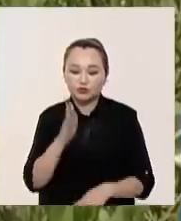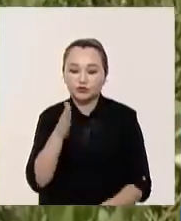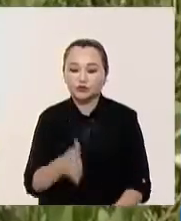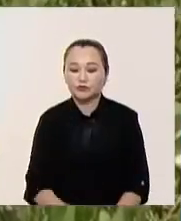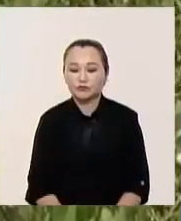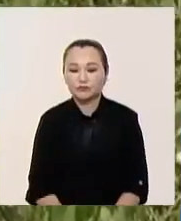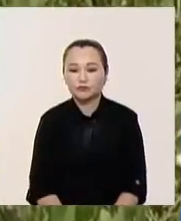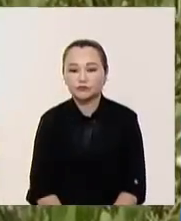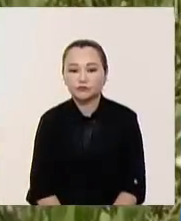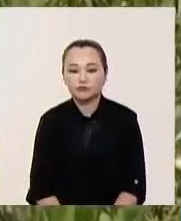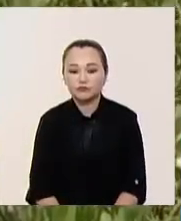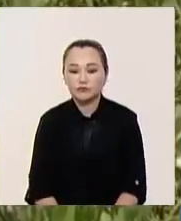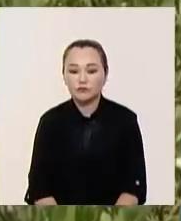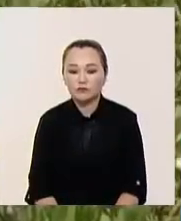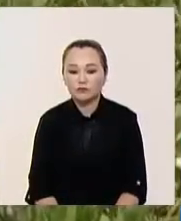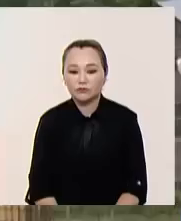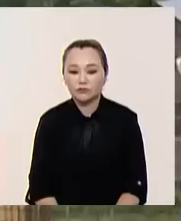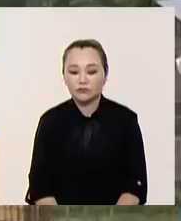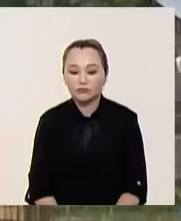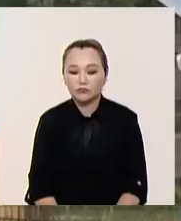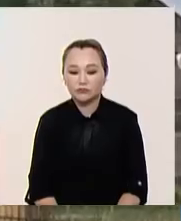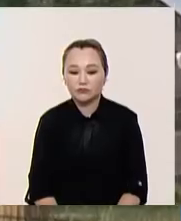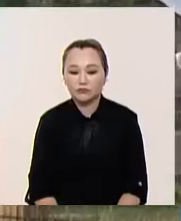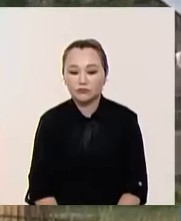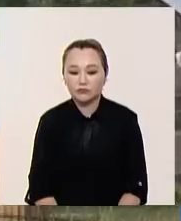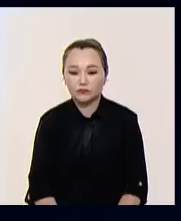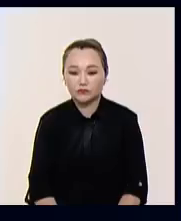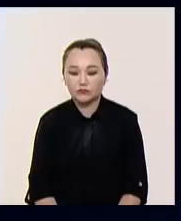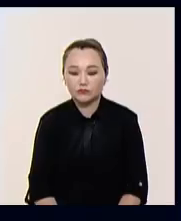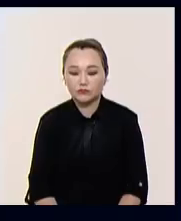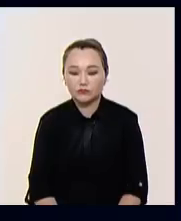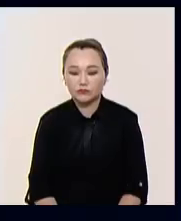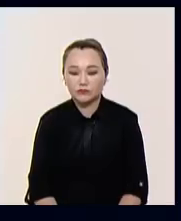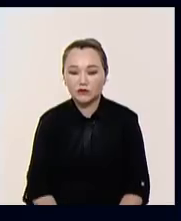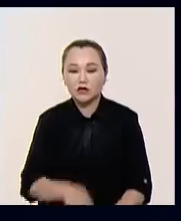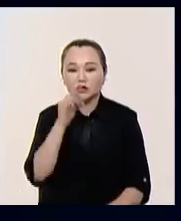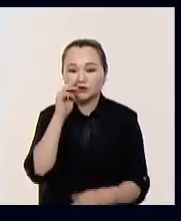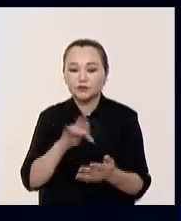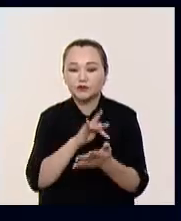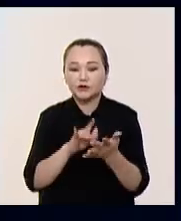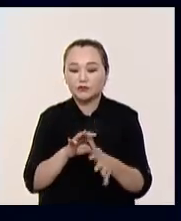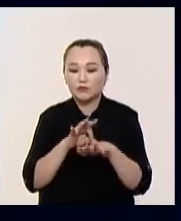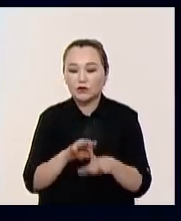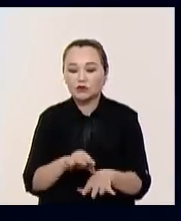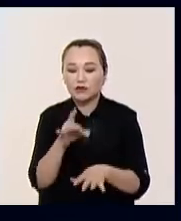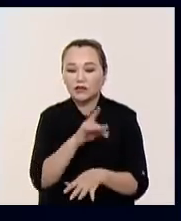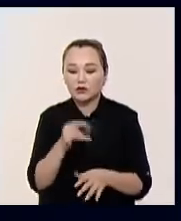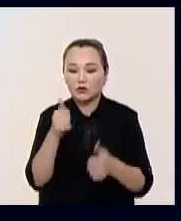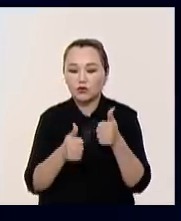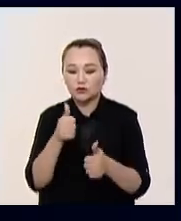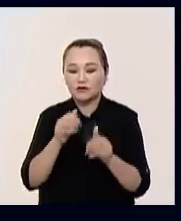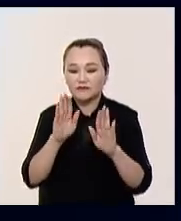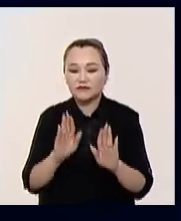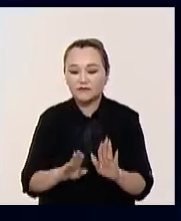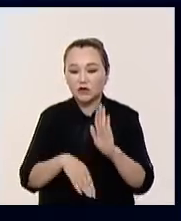Мадина Сюмбаева, Ербулат Серикбай, Информбюро, Акмолинская область. В Шымкенте прошел региональный конкурс